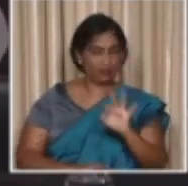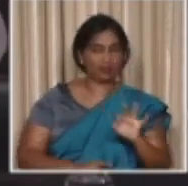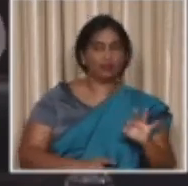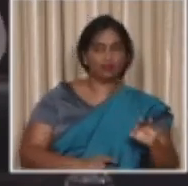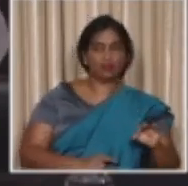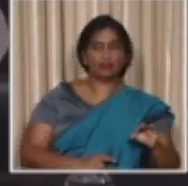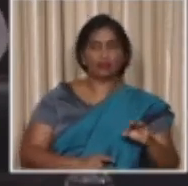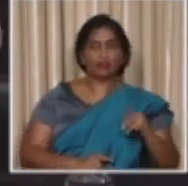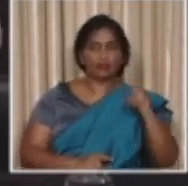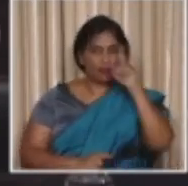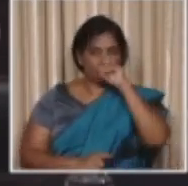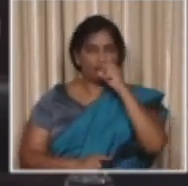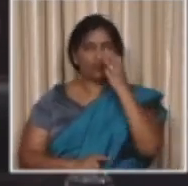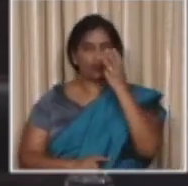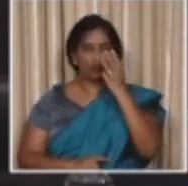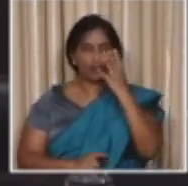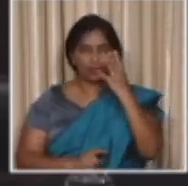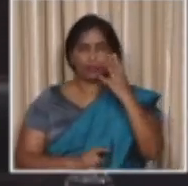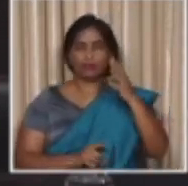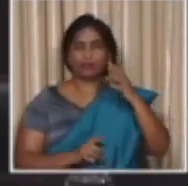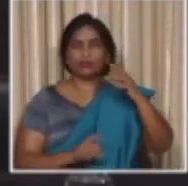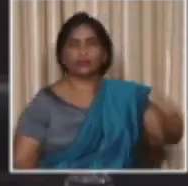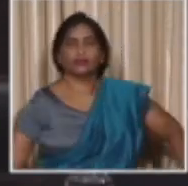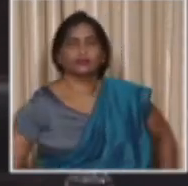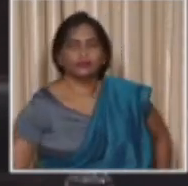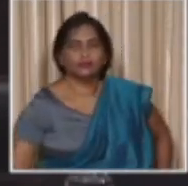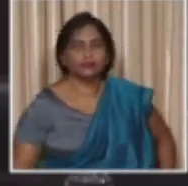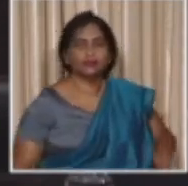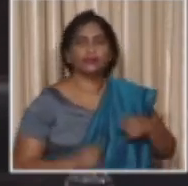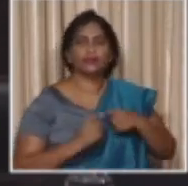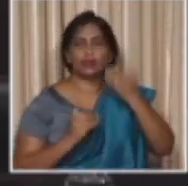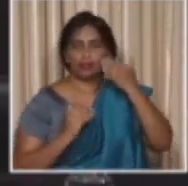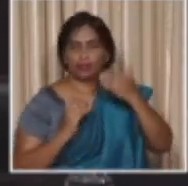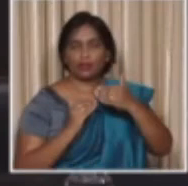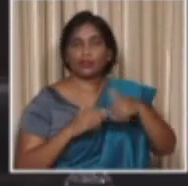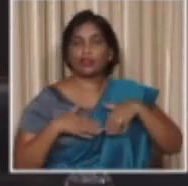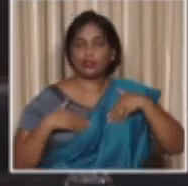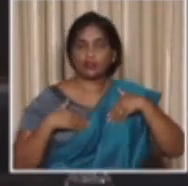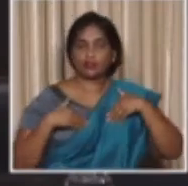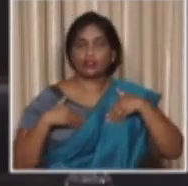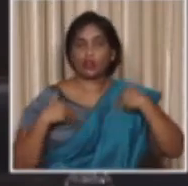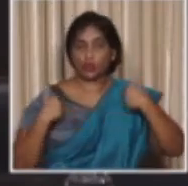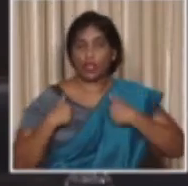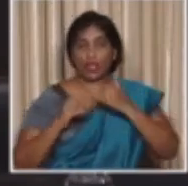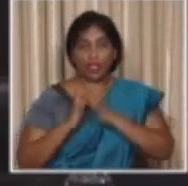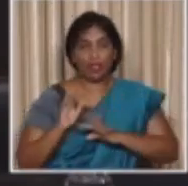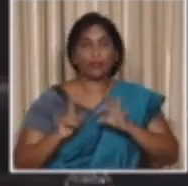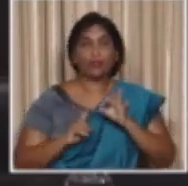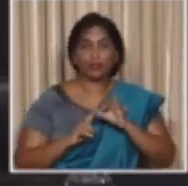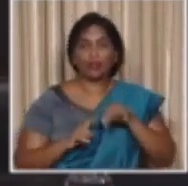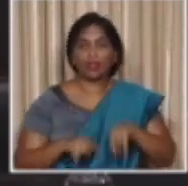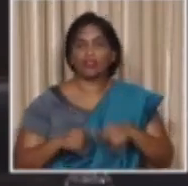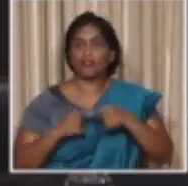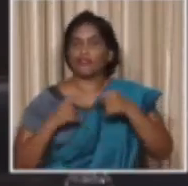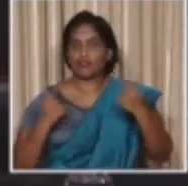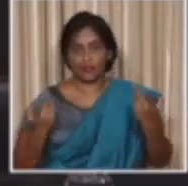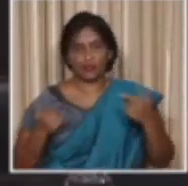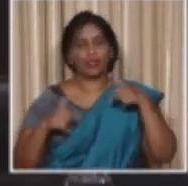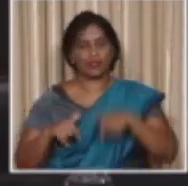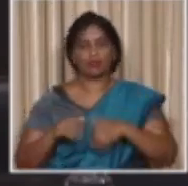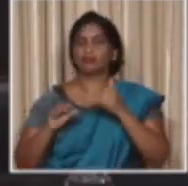මීට මාස 3-4කට හලපු කෙලහැලිල්ල අපි දැක්කනේ. ඒ විලාවේ සෞඛ්‍යමත්කම දුන්නා නම් අද විපක්ෂ නැහැ අද ඔය